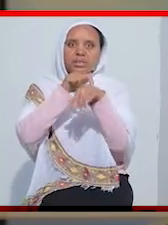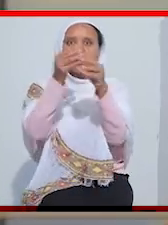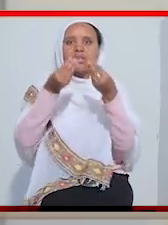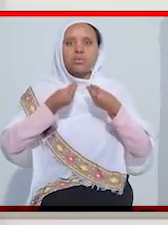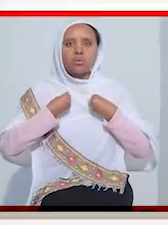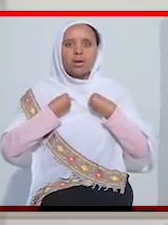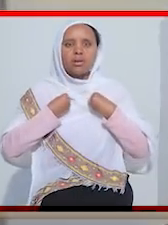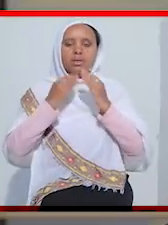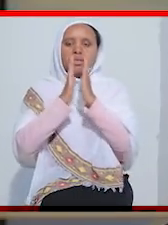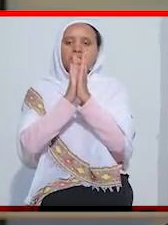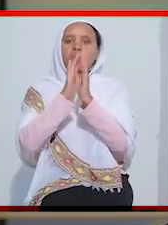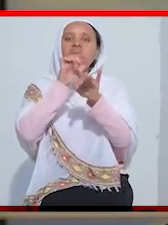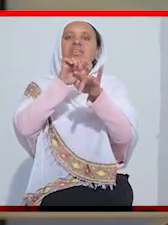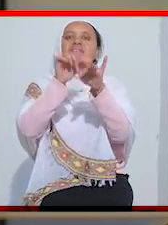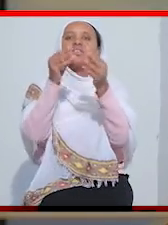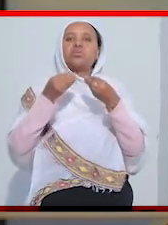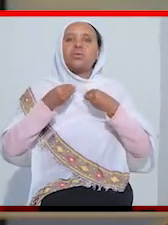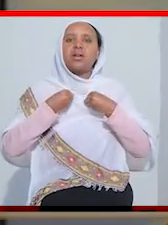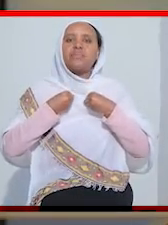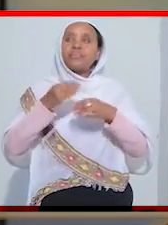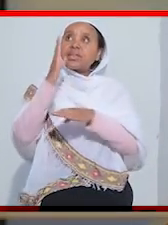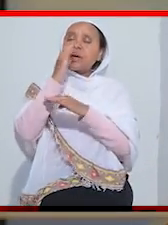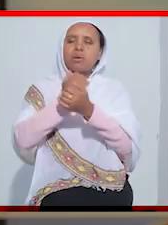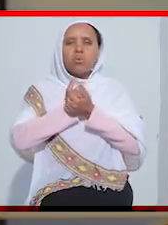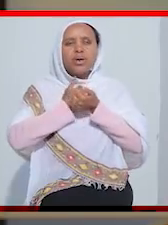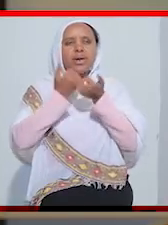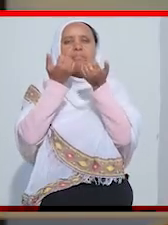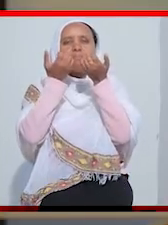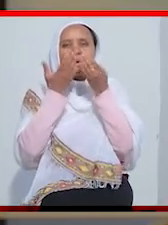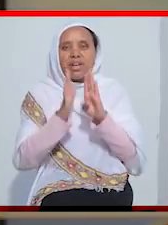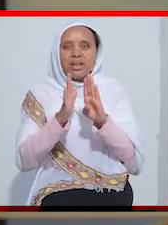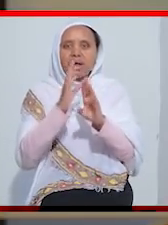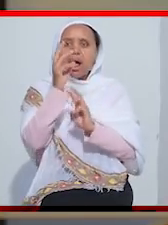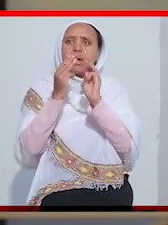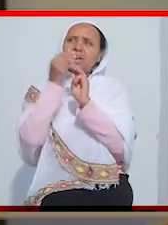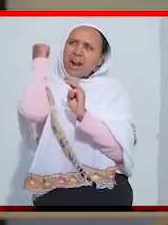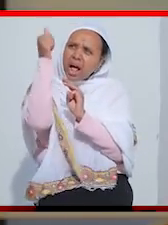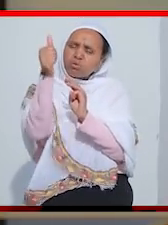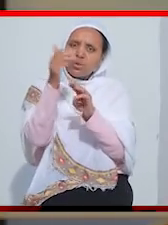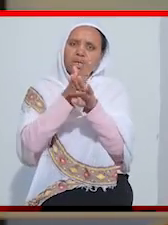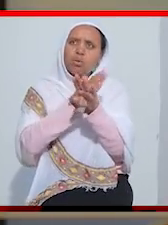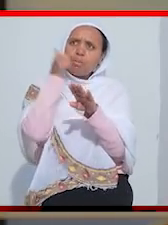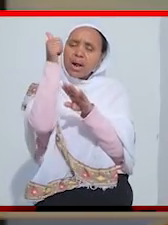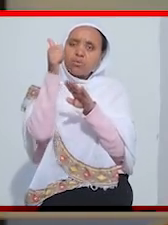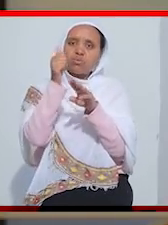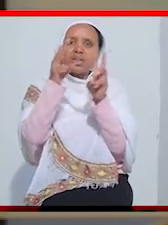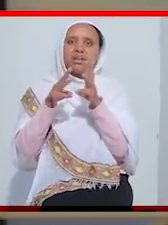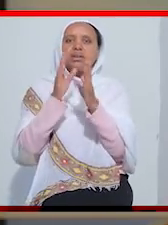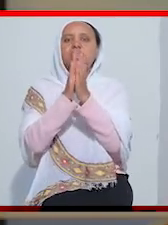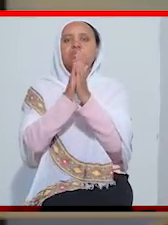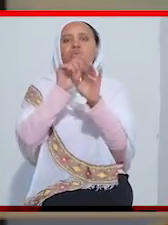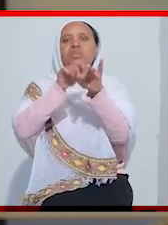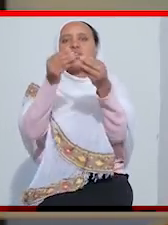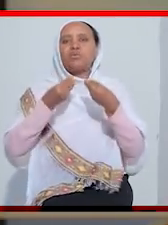በህሊና እንዲመለከት አሁንም ጊዜ ተሰጥቶናል። የጸሎት ጊዜ ተሰጥቶናል። እግዚአብሔር በወደደ በፈቀደ መንገድ ዓለምን ራሱ